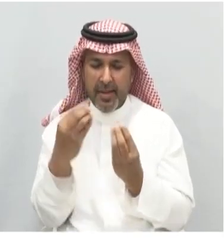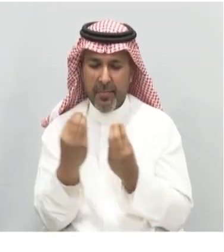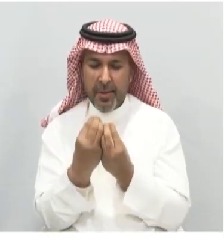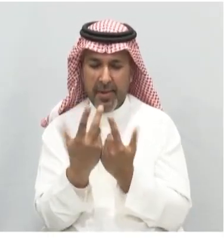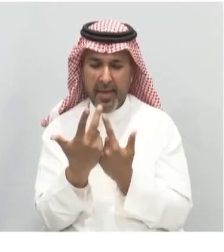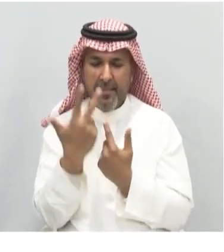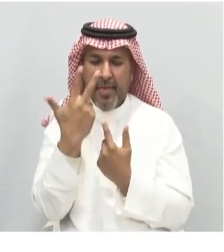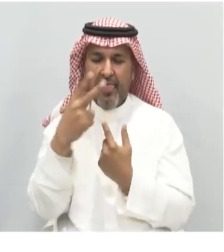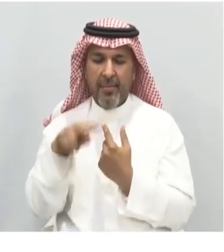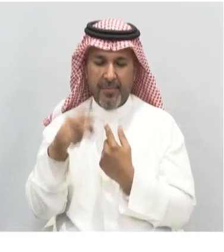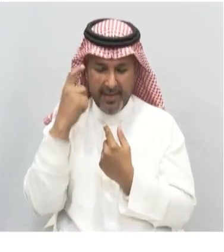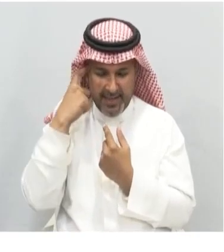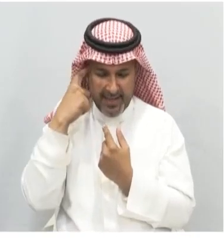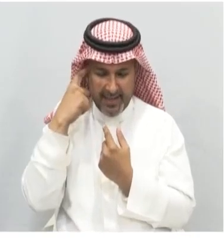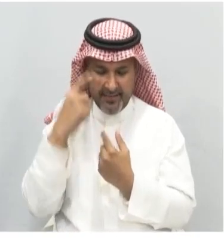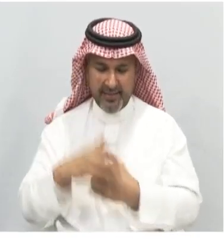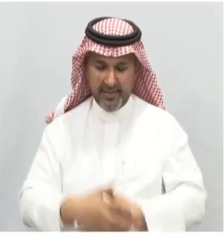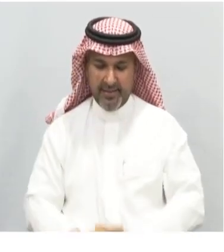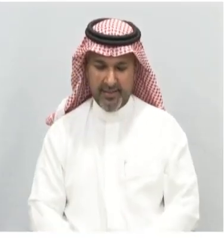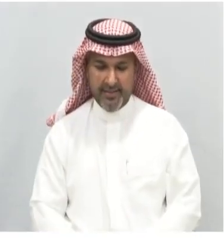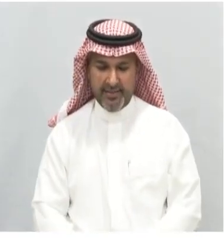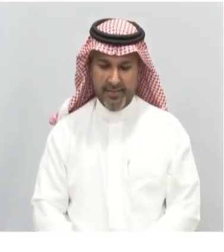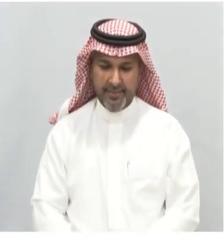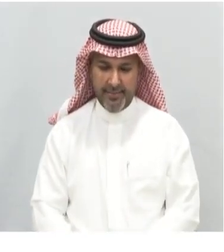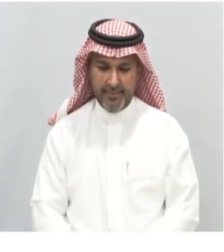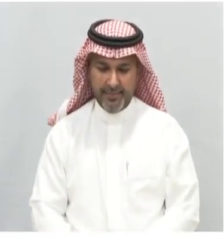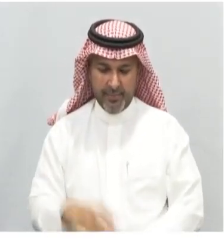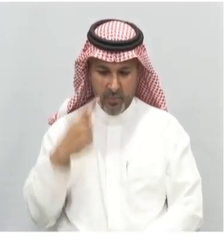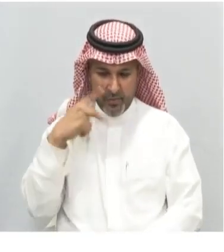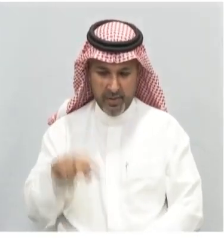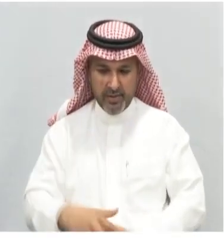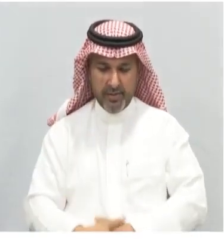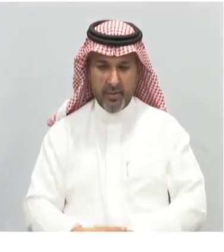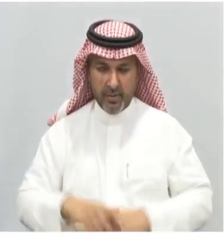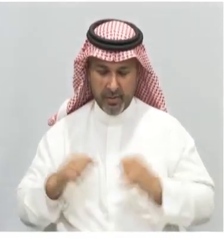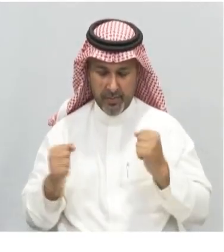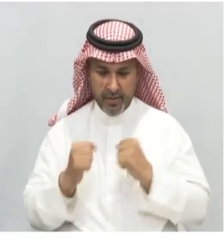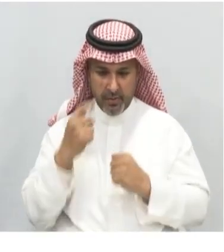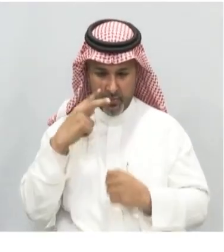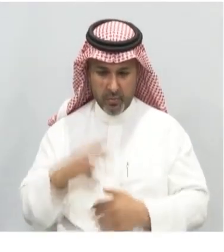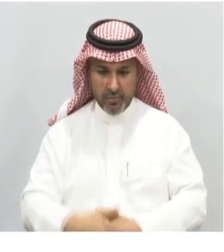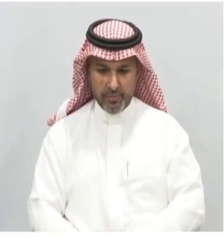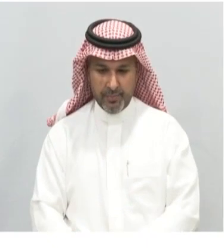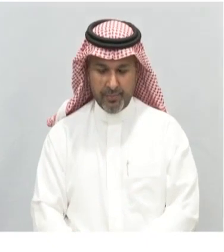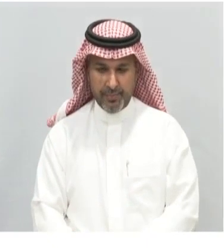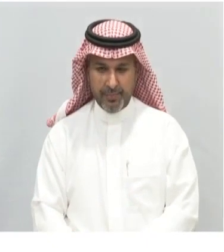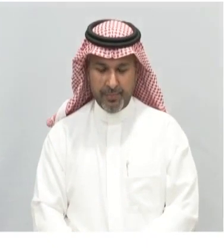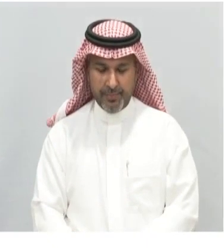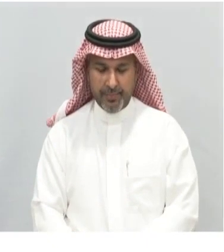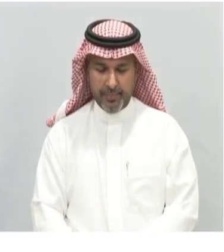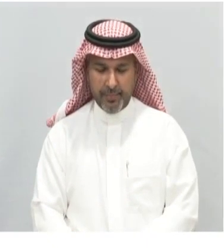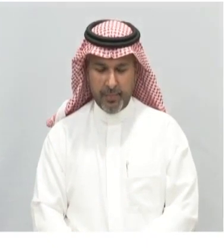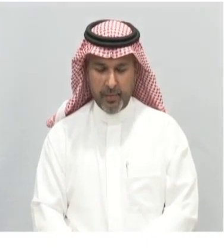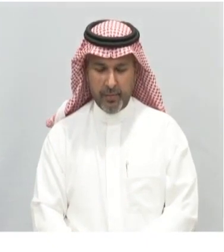الان نمسح وننتقل واياكم الى الاسئله التاليه السؤال ت9 و10 و1 اكمل